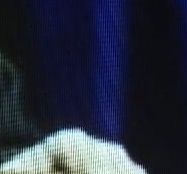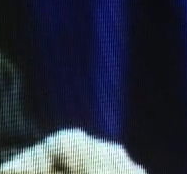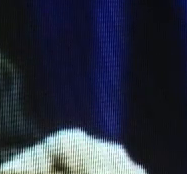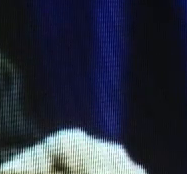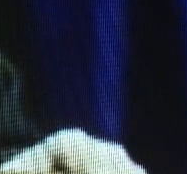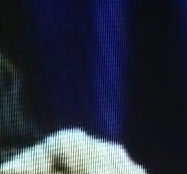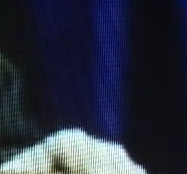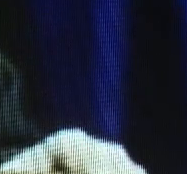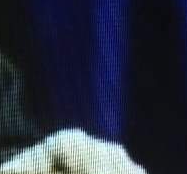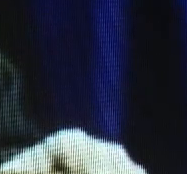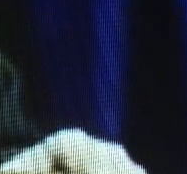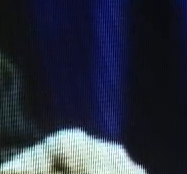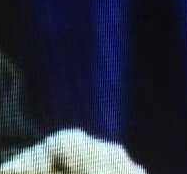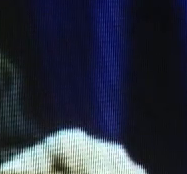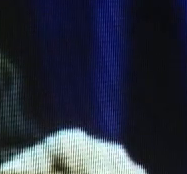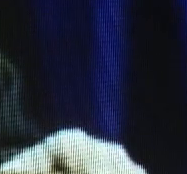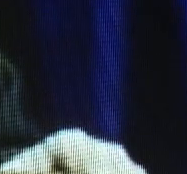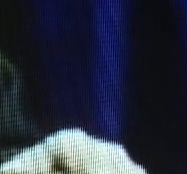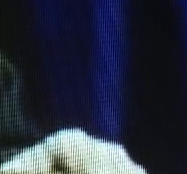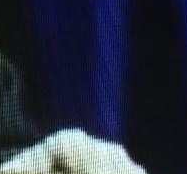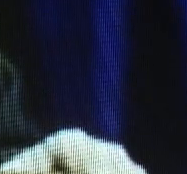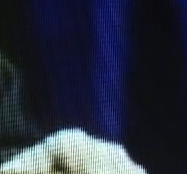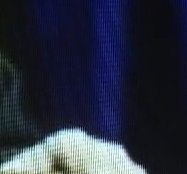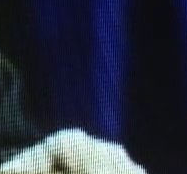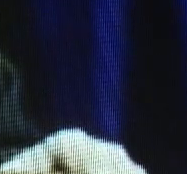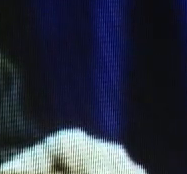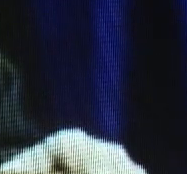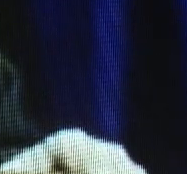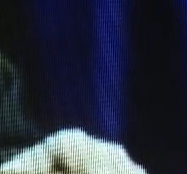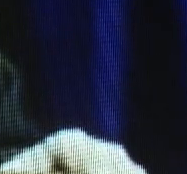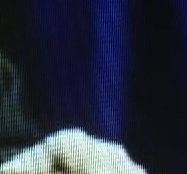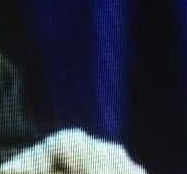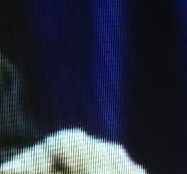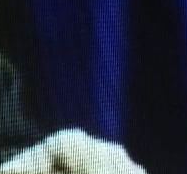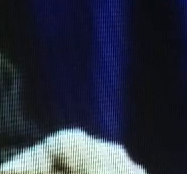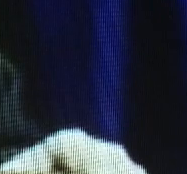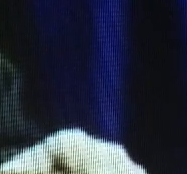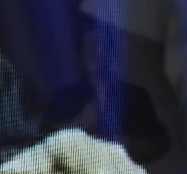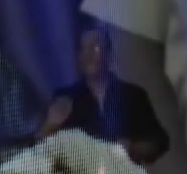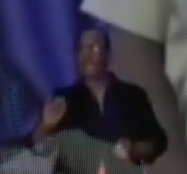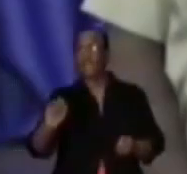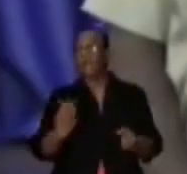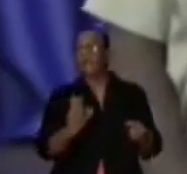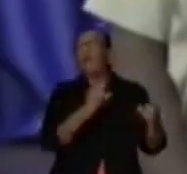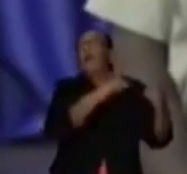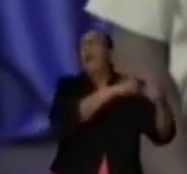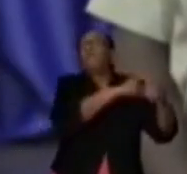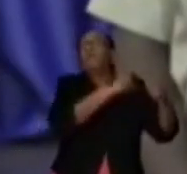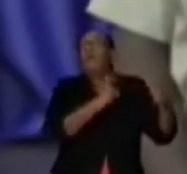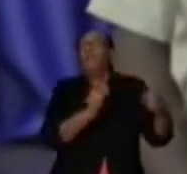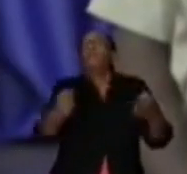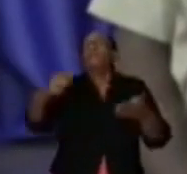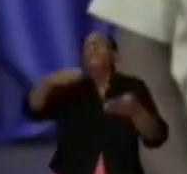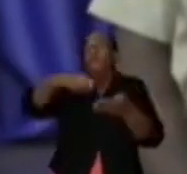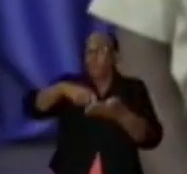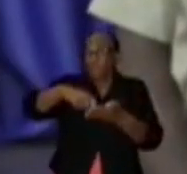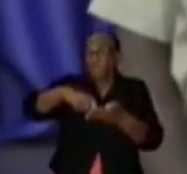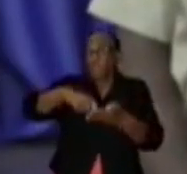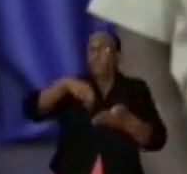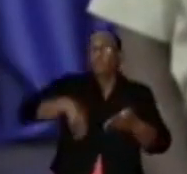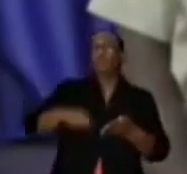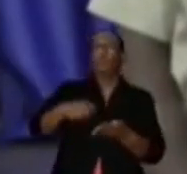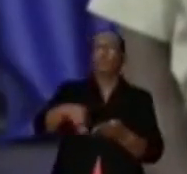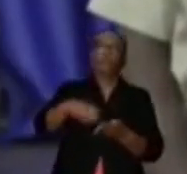een bedrag van 600 tot 650 miljoen US-dollars vrijkomen van het Internationaal Monetaire Fonds,